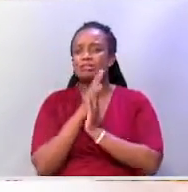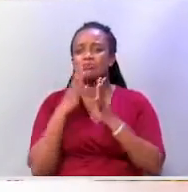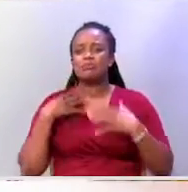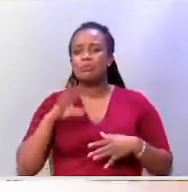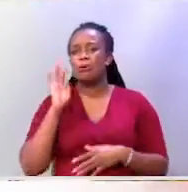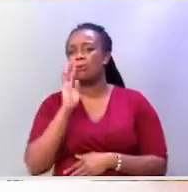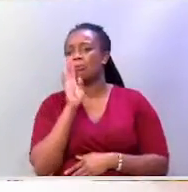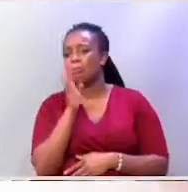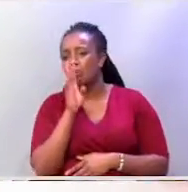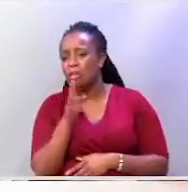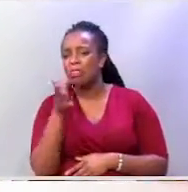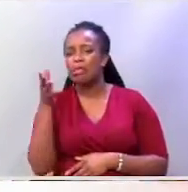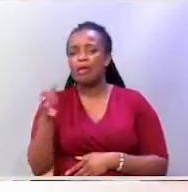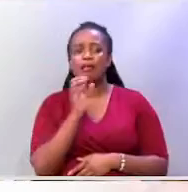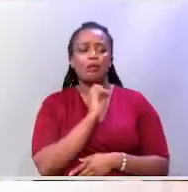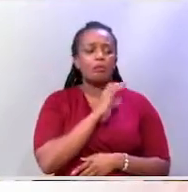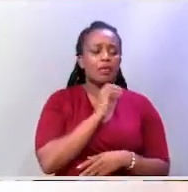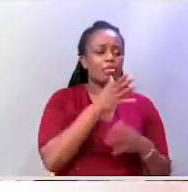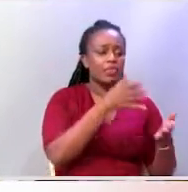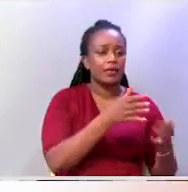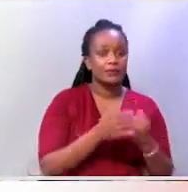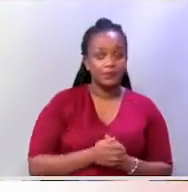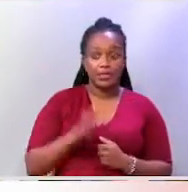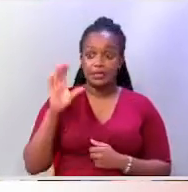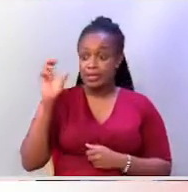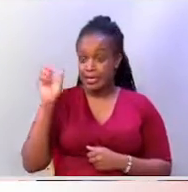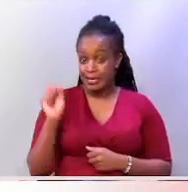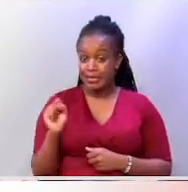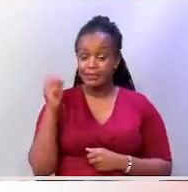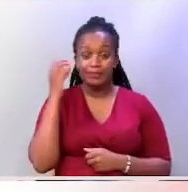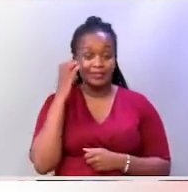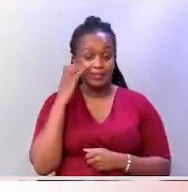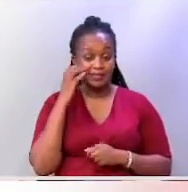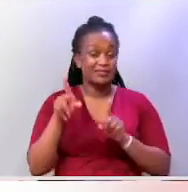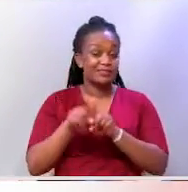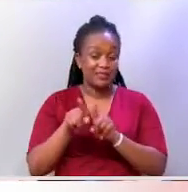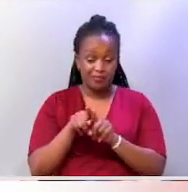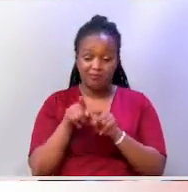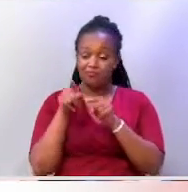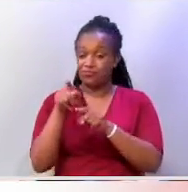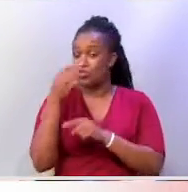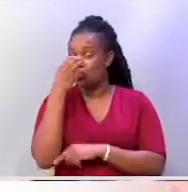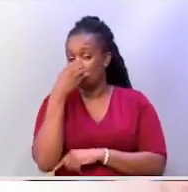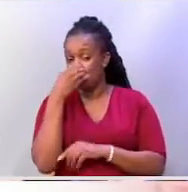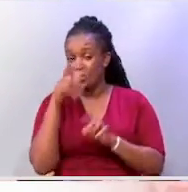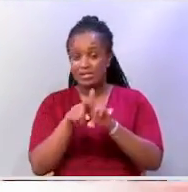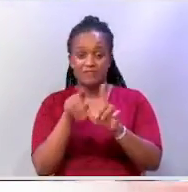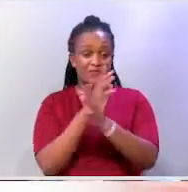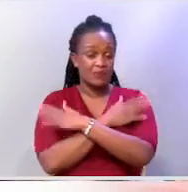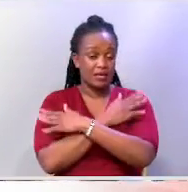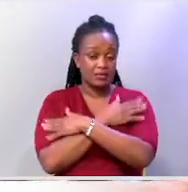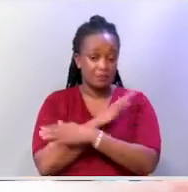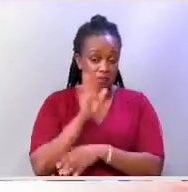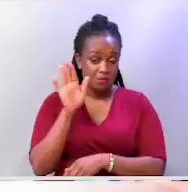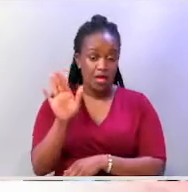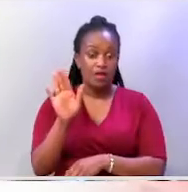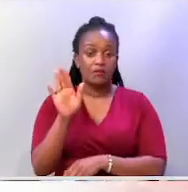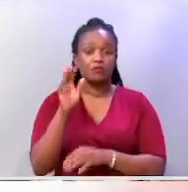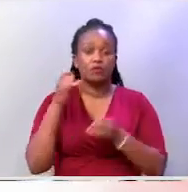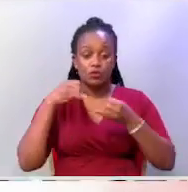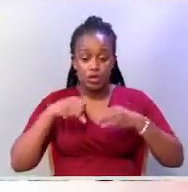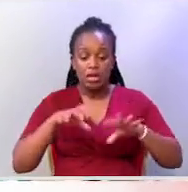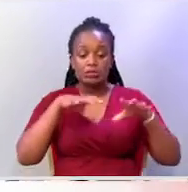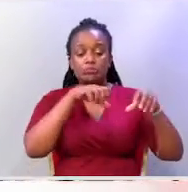kila siku huku huku kelele. CS Matiang'i further slammed Deputy President William Ruto and his allies for taking credits for the